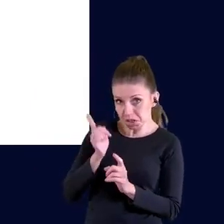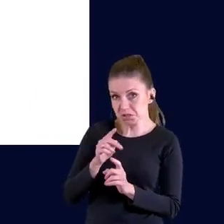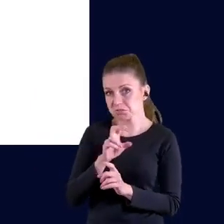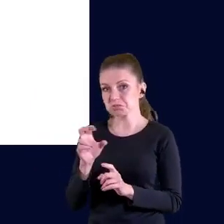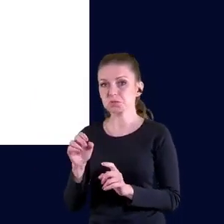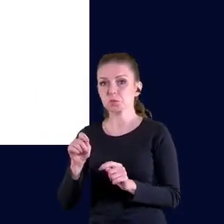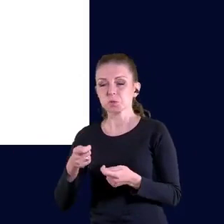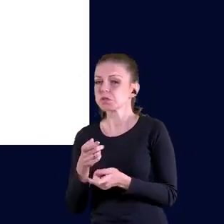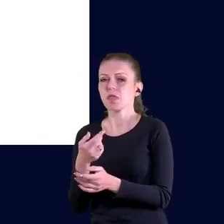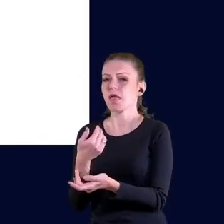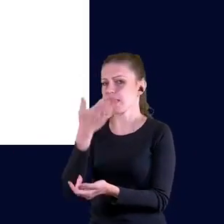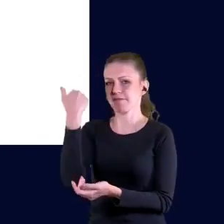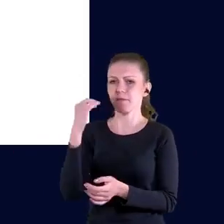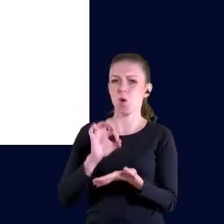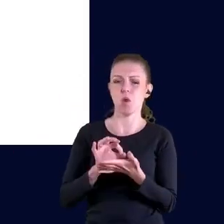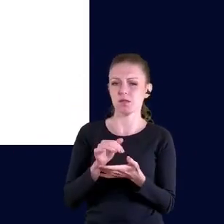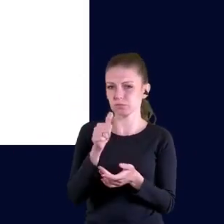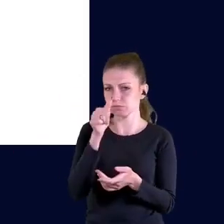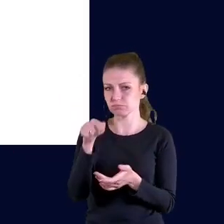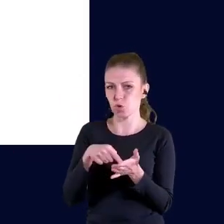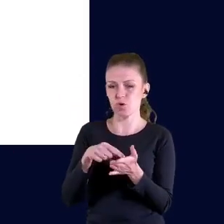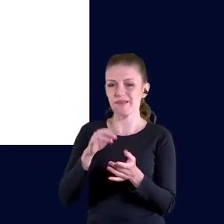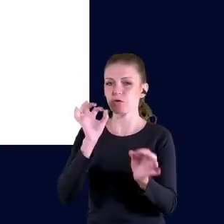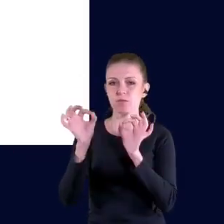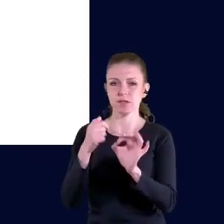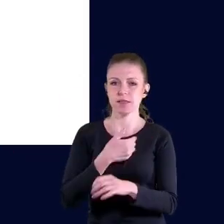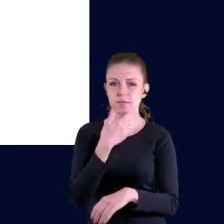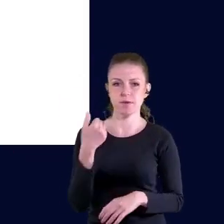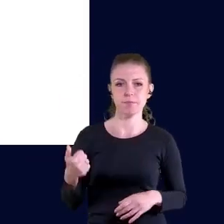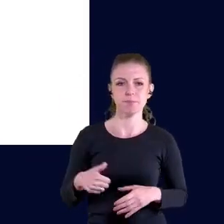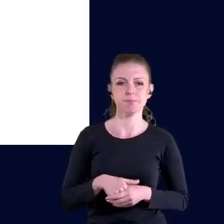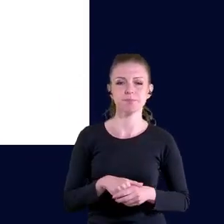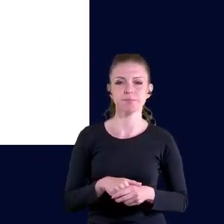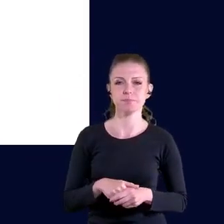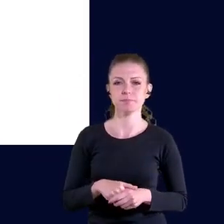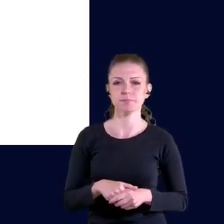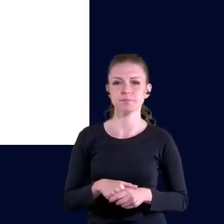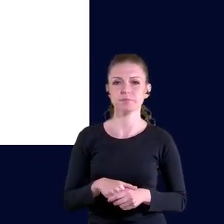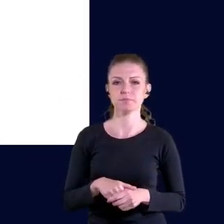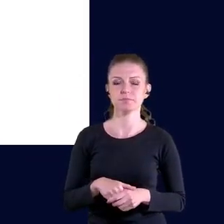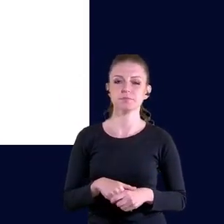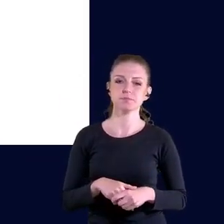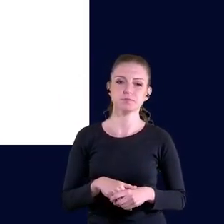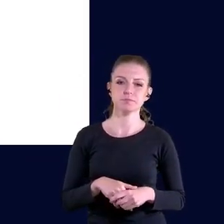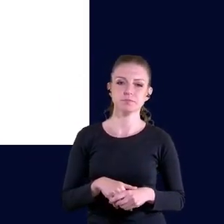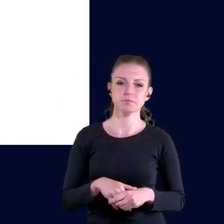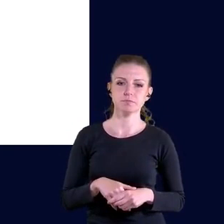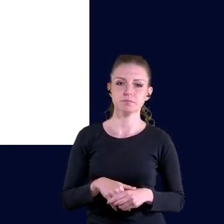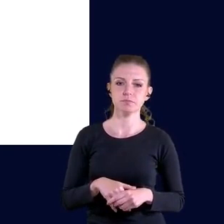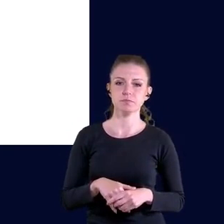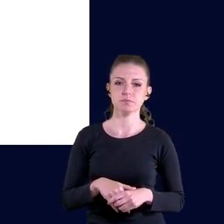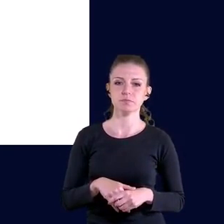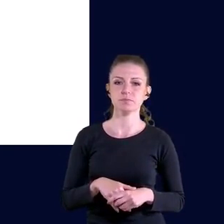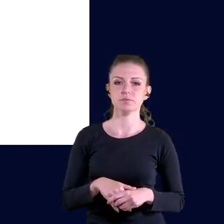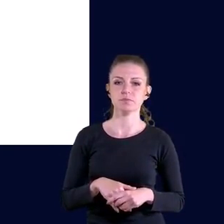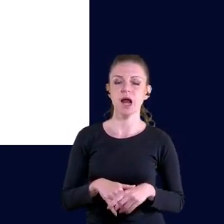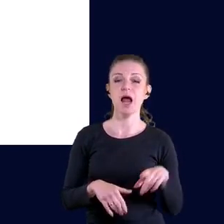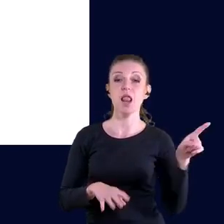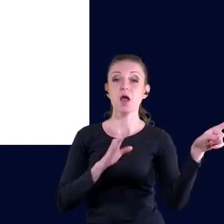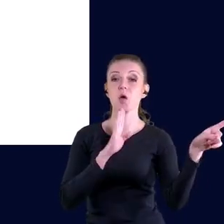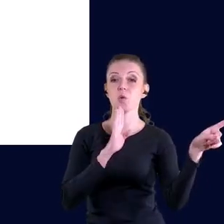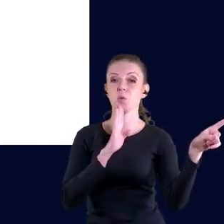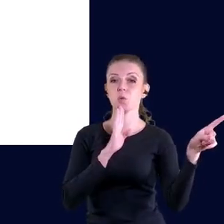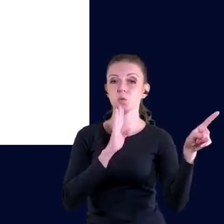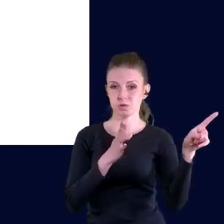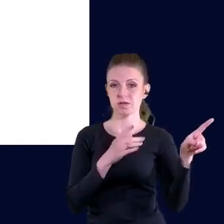fioletów pokazują jak istotne jest dostęp do czy polecanie podręczników przez wykładowców studentom w Stanach